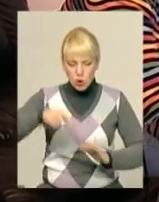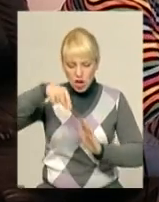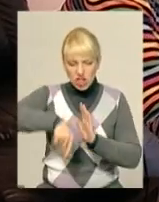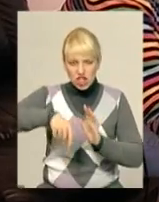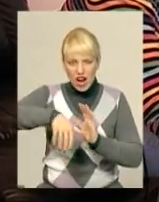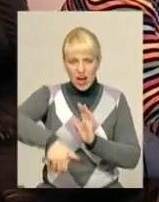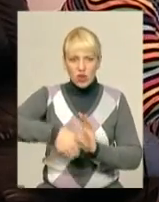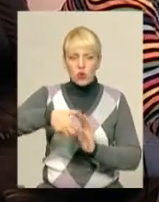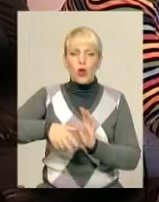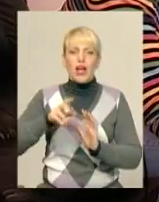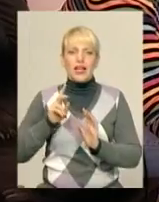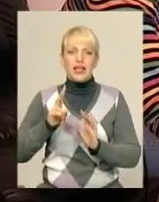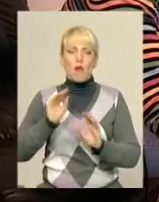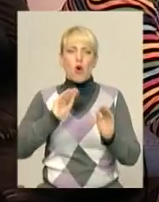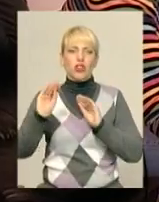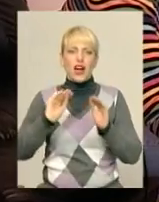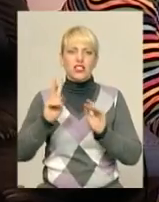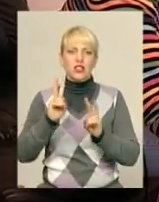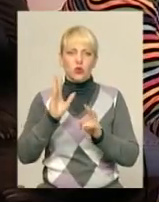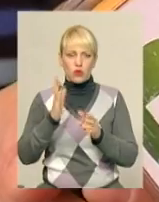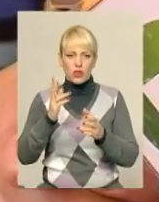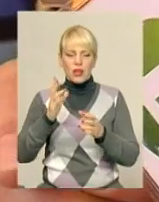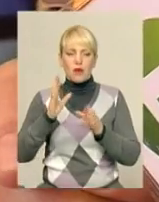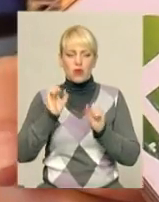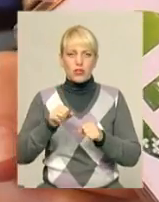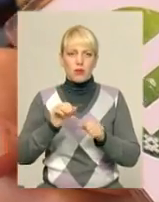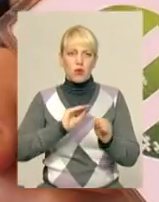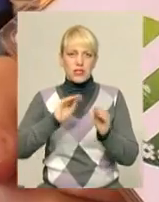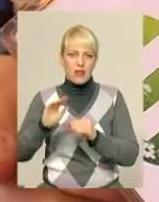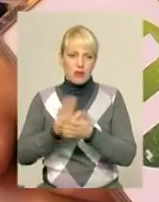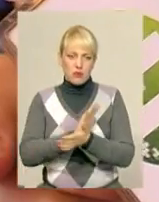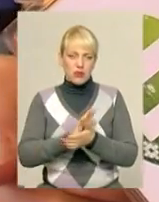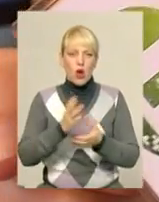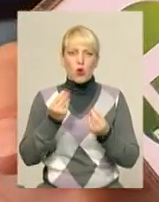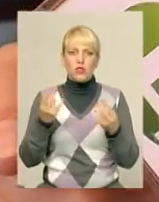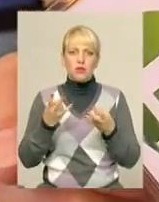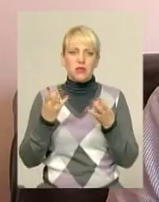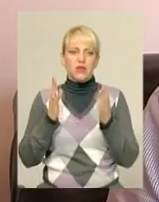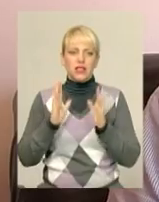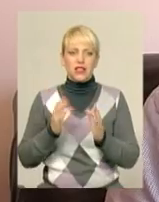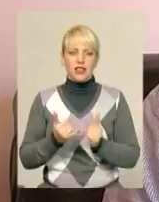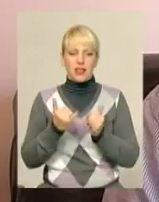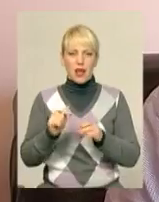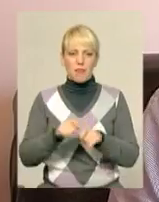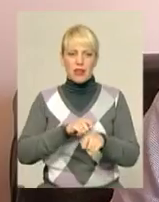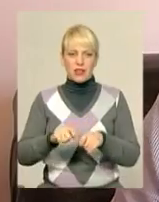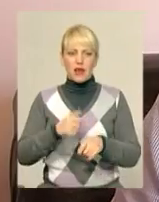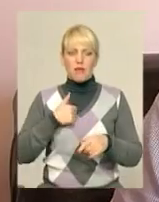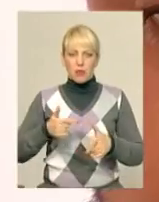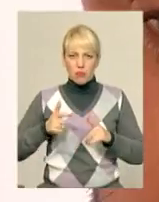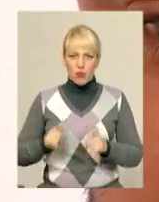складатимуть ліфт. Його зголосилися змонтувати майже безоплатно. Гроші треба лише на матеріали. Ми погодилися